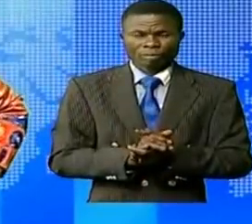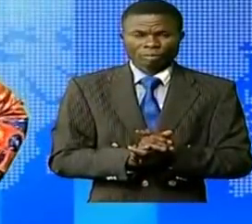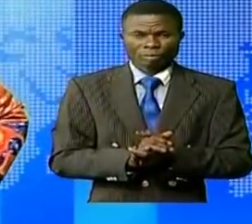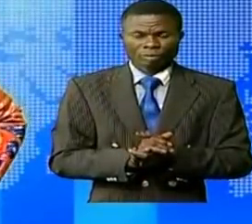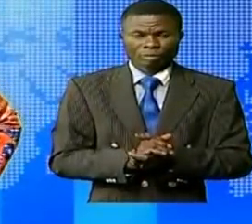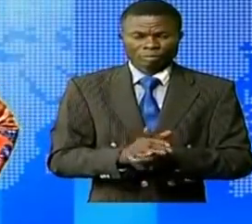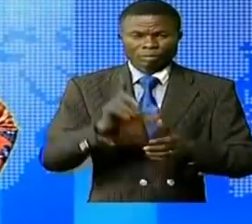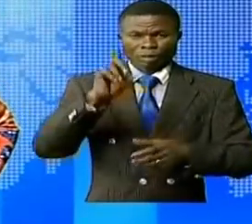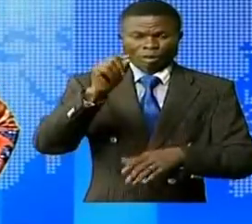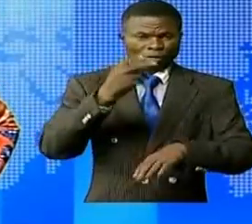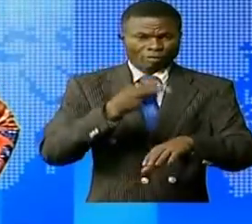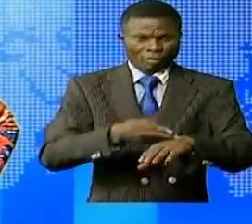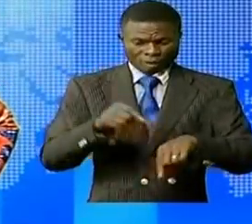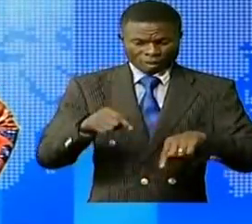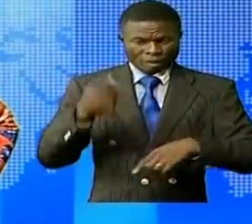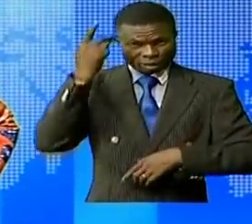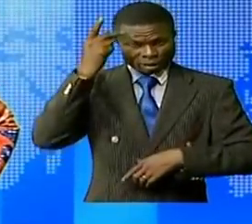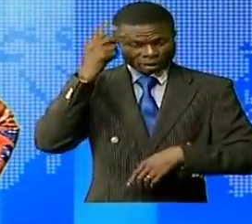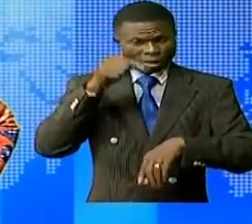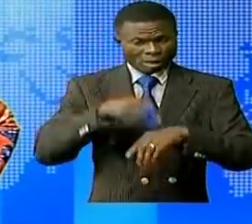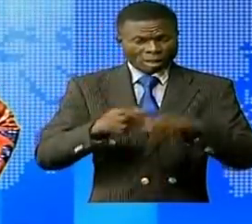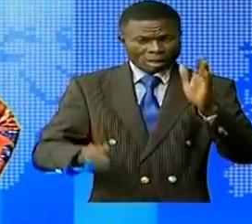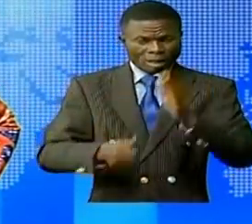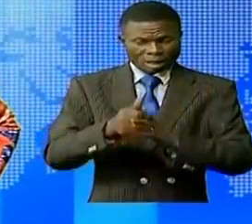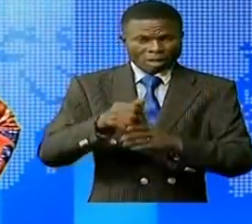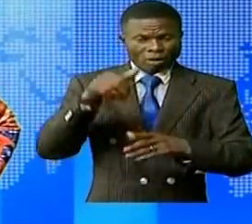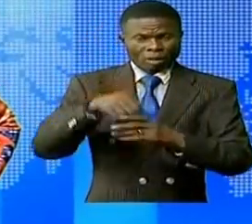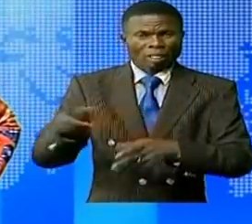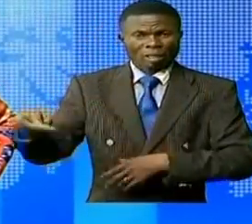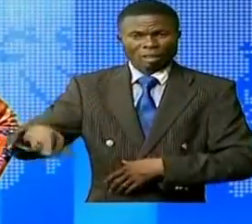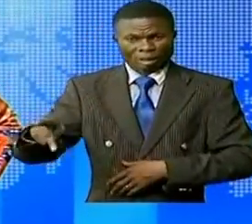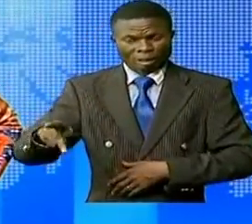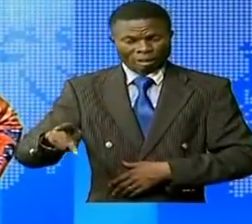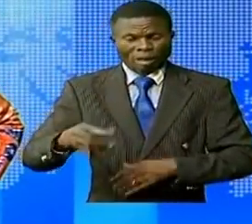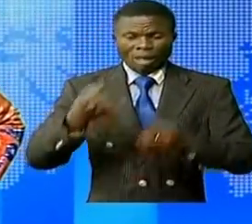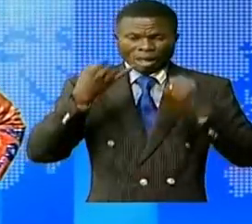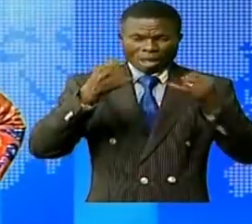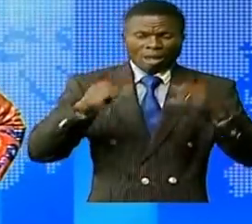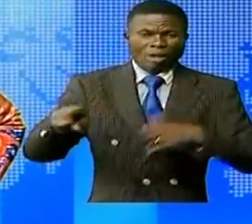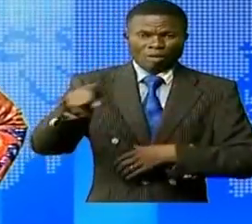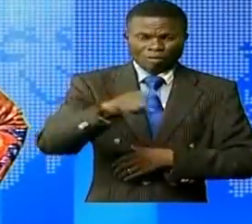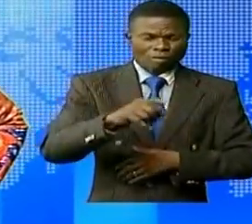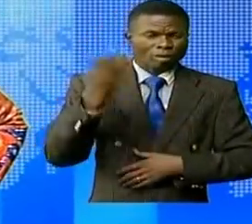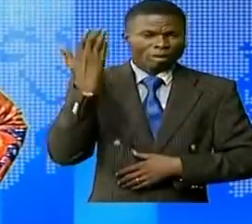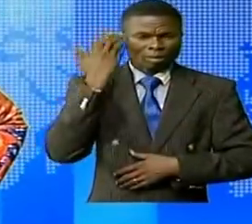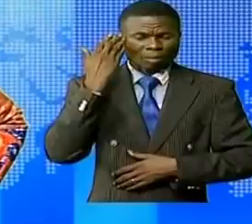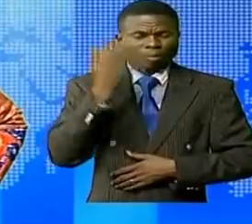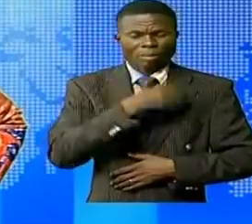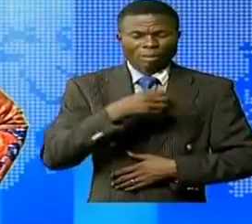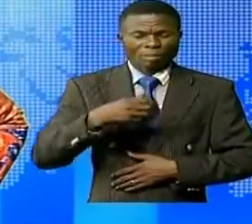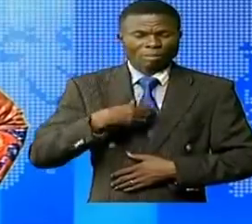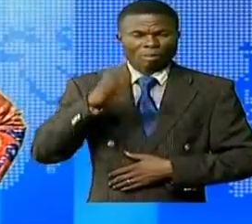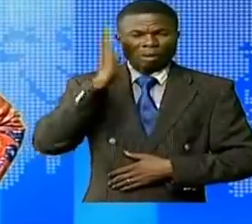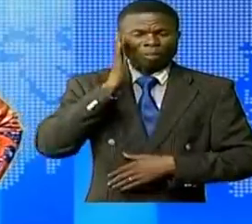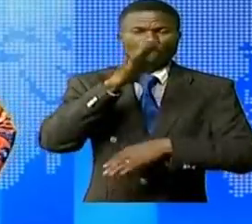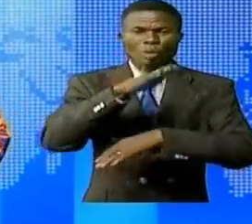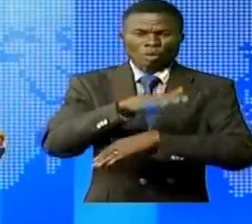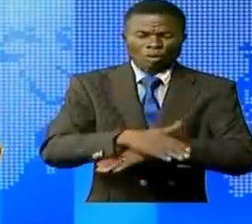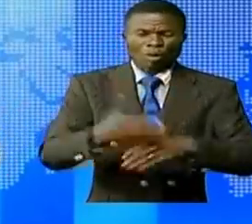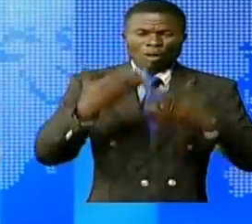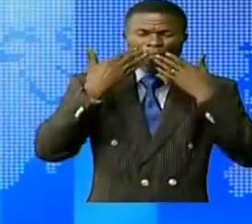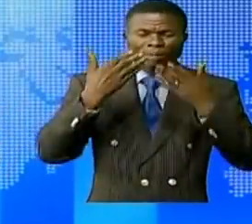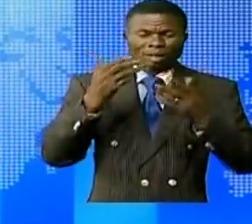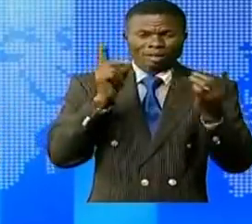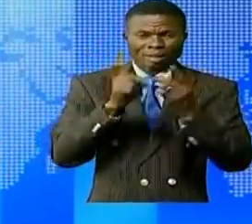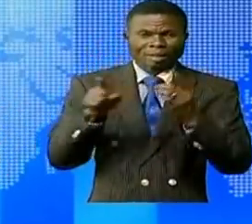Il est 20h à Kinshasa, une heure de plus à Tshikapa au Kasaï. C'est l'heure de vous informer. Mesdames et messieurs, bonsoir et très heureuse de vous retrouver à